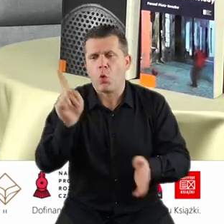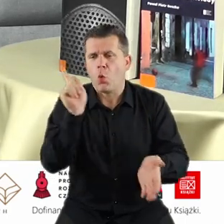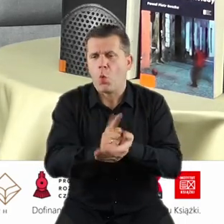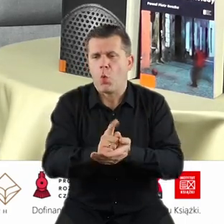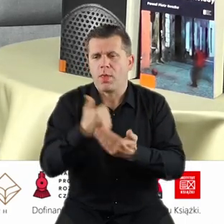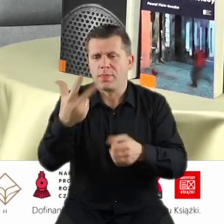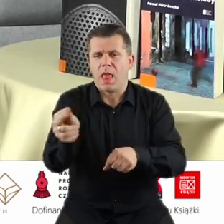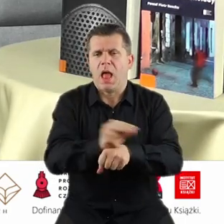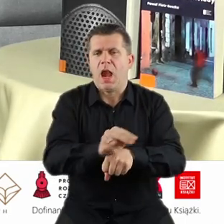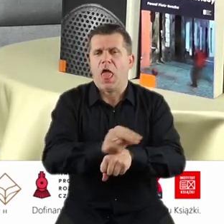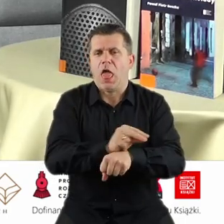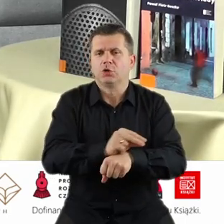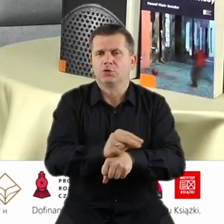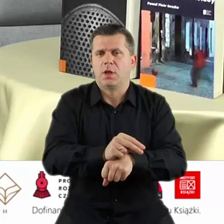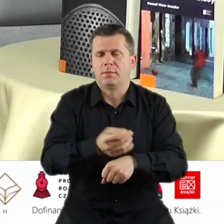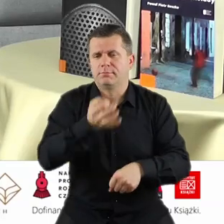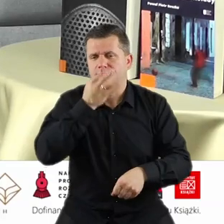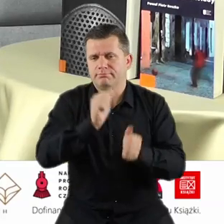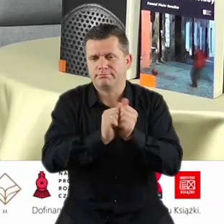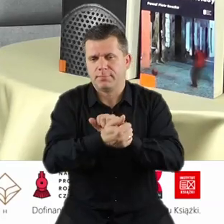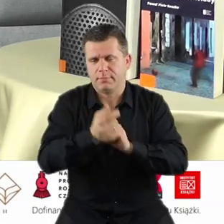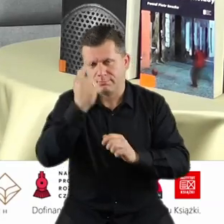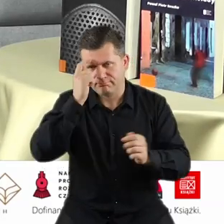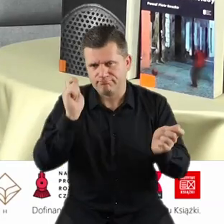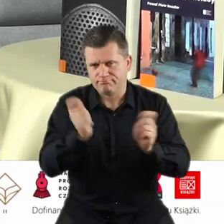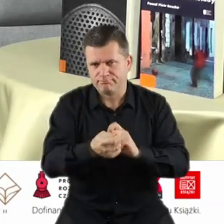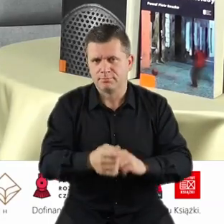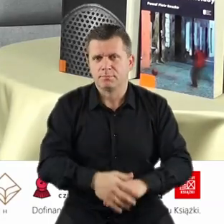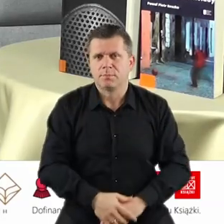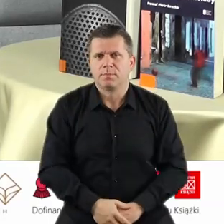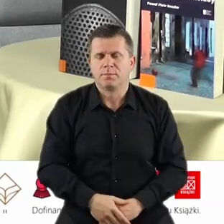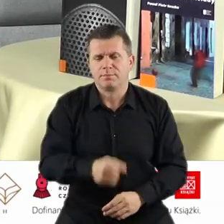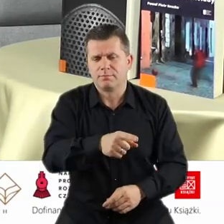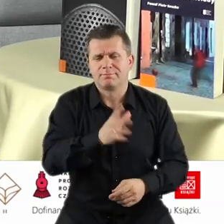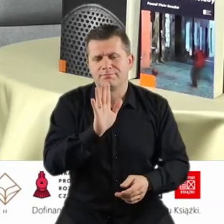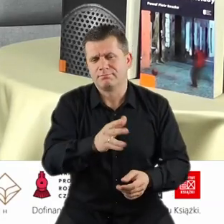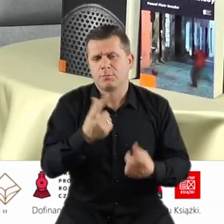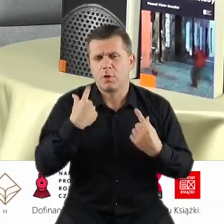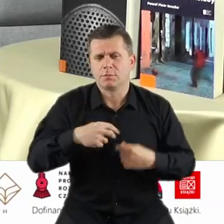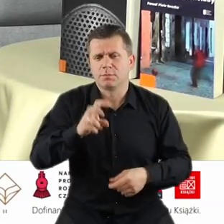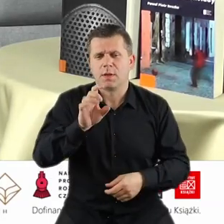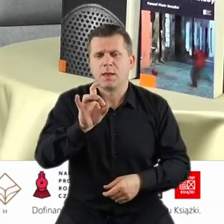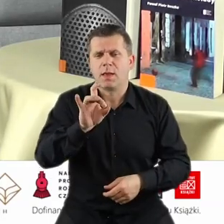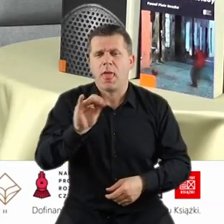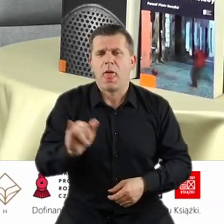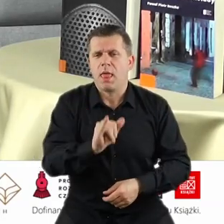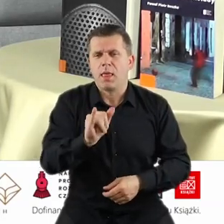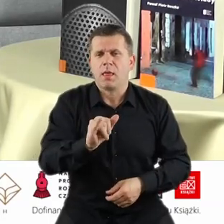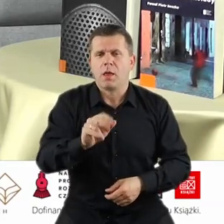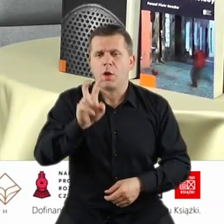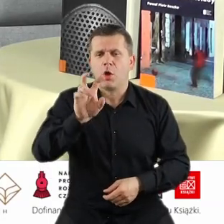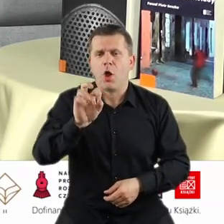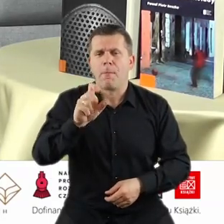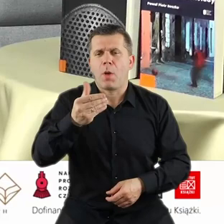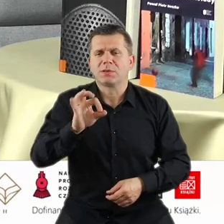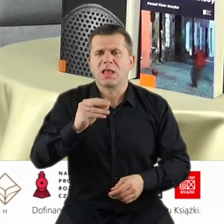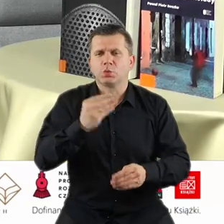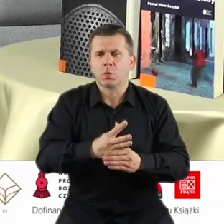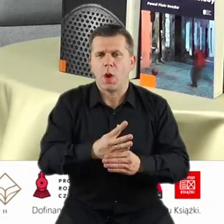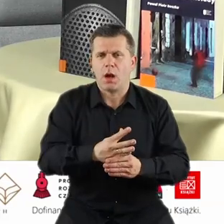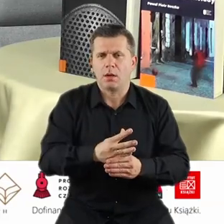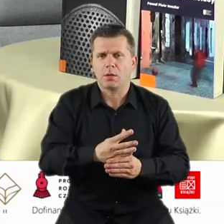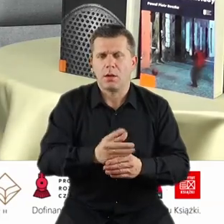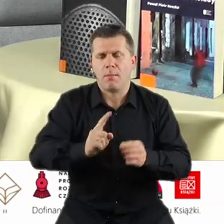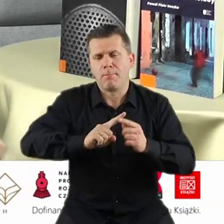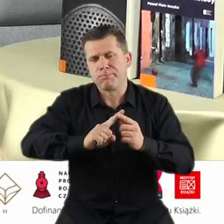się wyleczył, bo oni przedstawiają to jako proces leczenia, prawda? Trafia do nich osoba homoseksualna, gej, a tymczasem